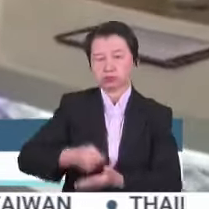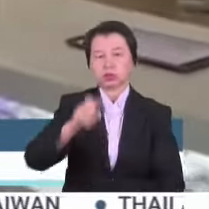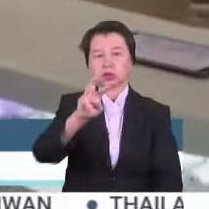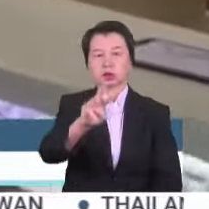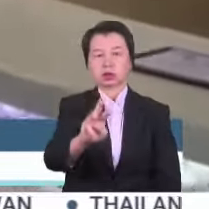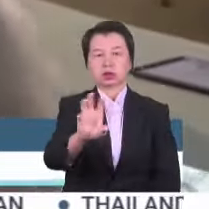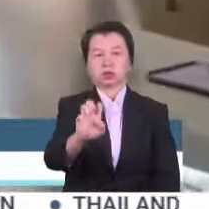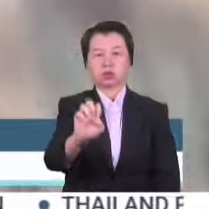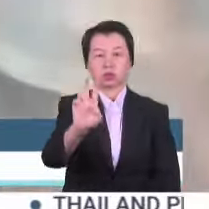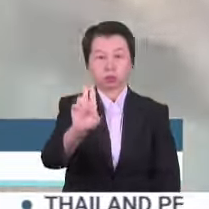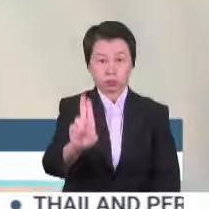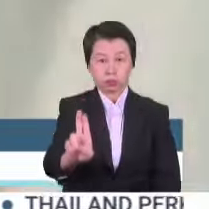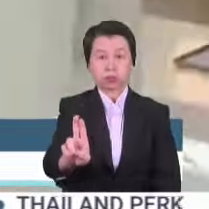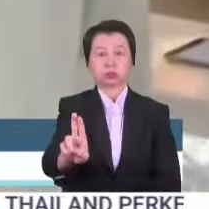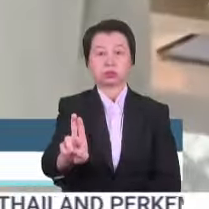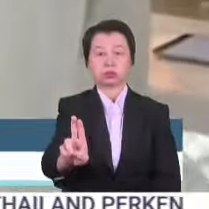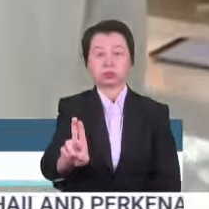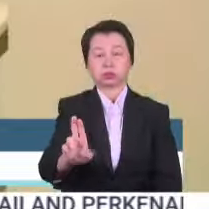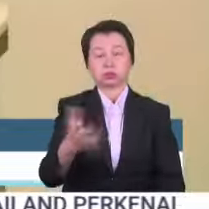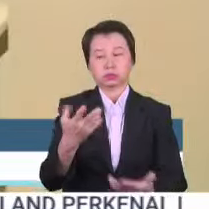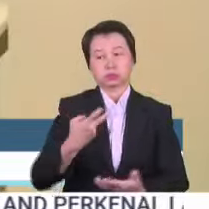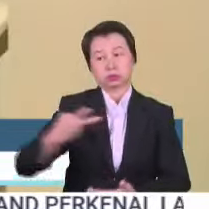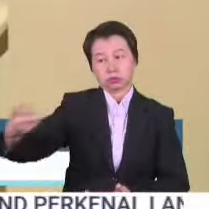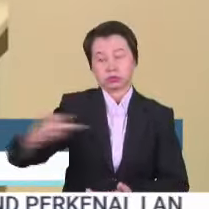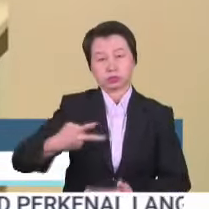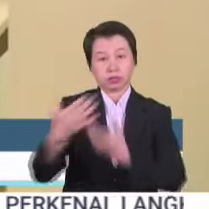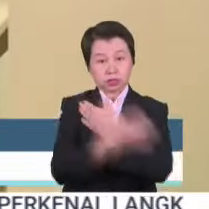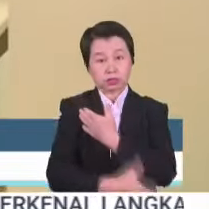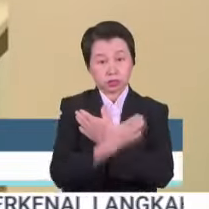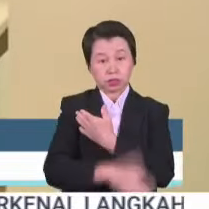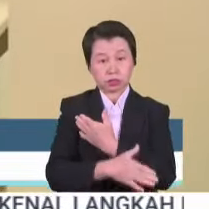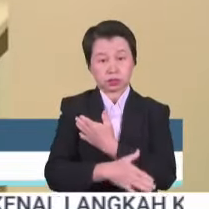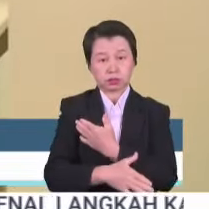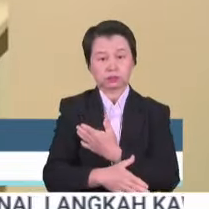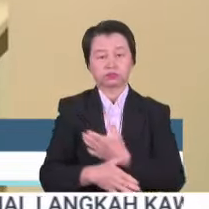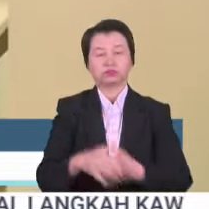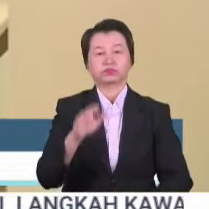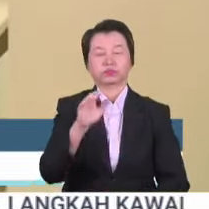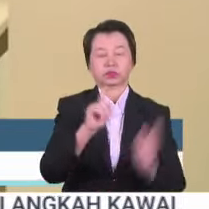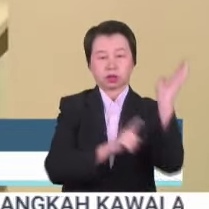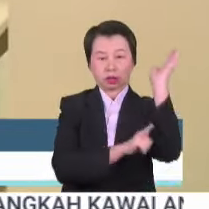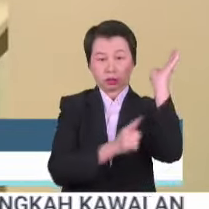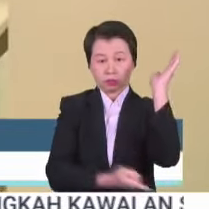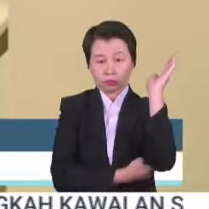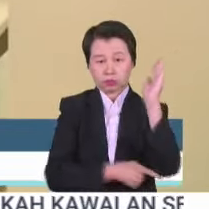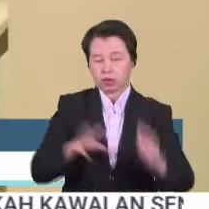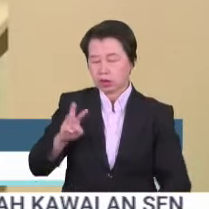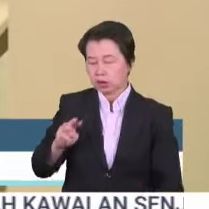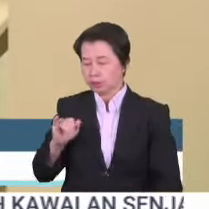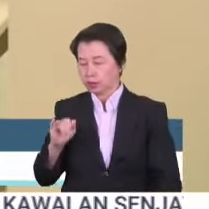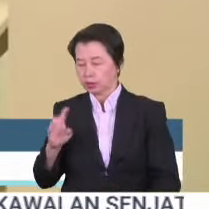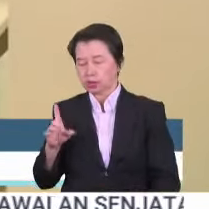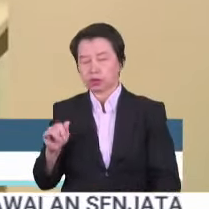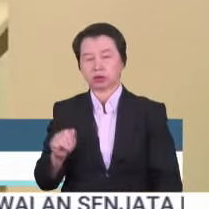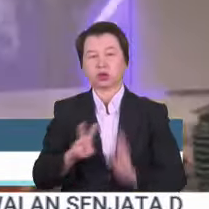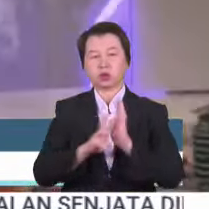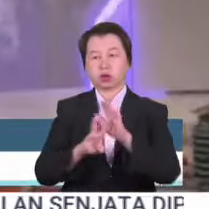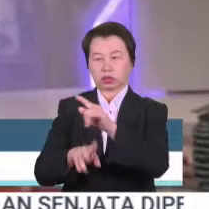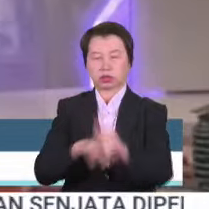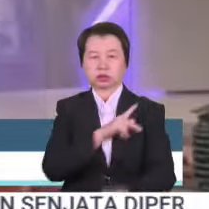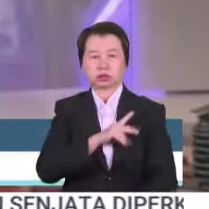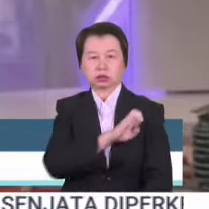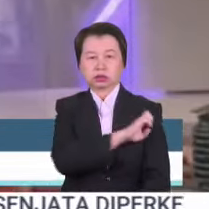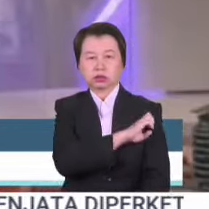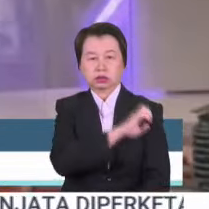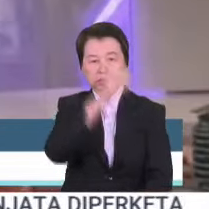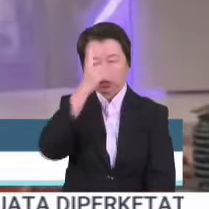Memorandum Persefahaman, MOU, antara kedua-dua pihak di Masdar City, Abu Dhabi. MAIDA di wakili Ketua Pegawai Eksekutif